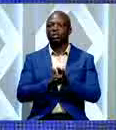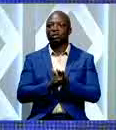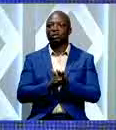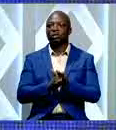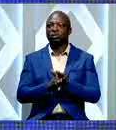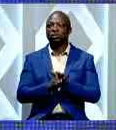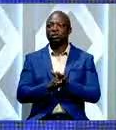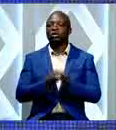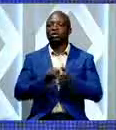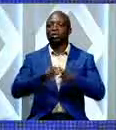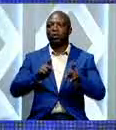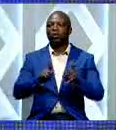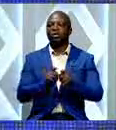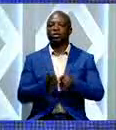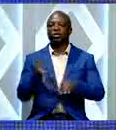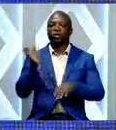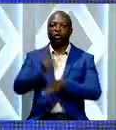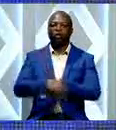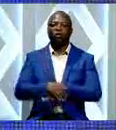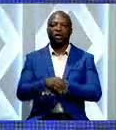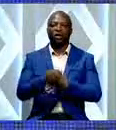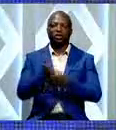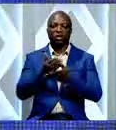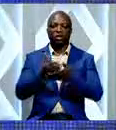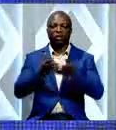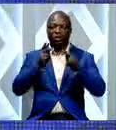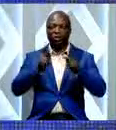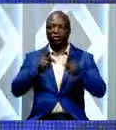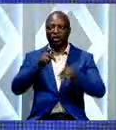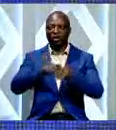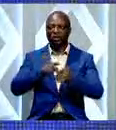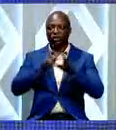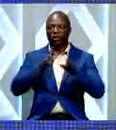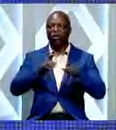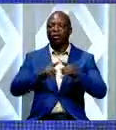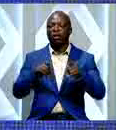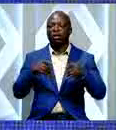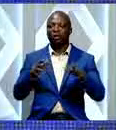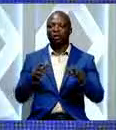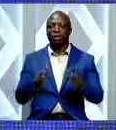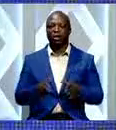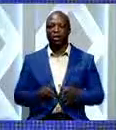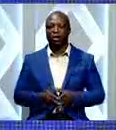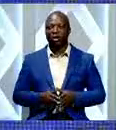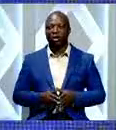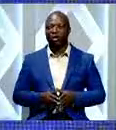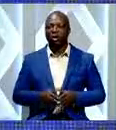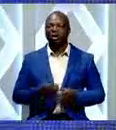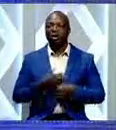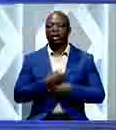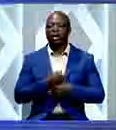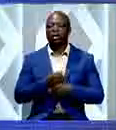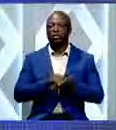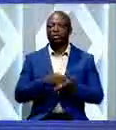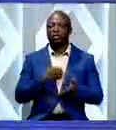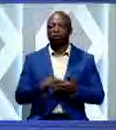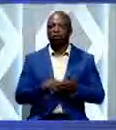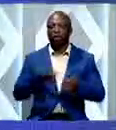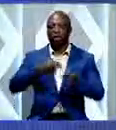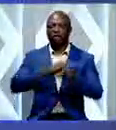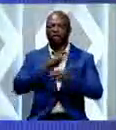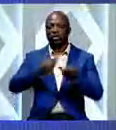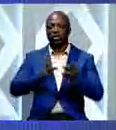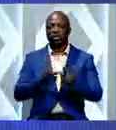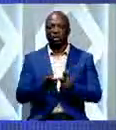va permettre de convaincre les récalcitrants. Mais d'une manière générale, je pense que déjà la création de ce fonds, l'engagement de tous ses